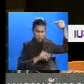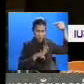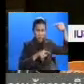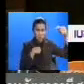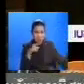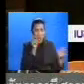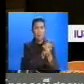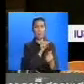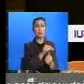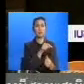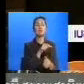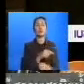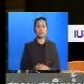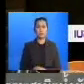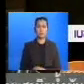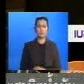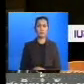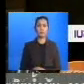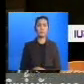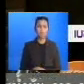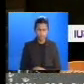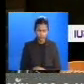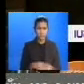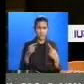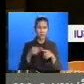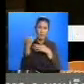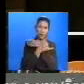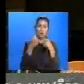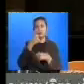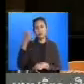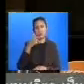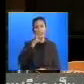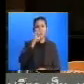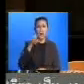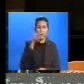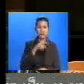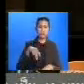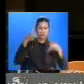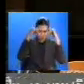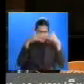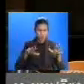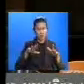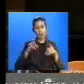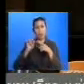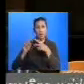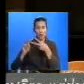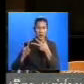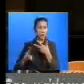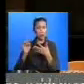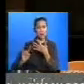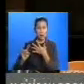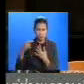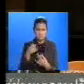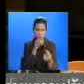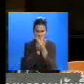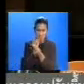ใหม่2009ขณะที่ประเทศอื่นๆเช่นอังกฤษสเปนปานาอียิปโตมาและโคลัมเบียต่างก็